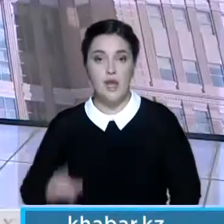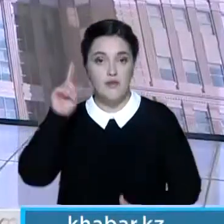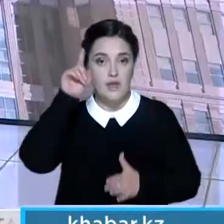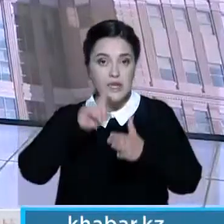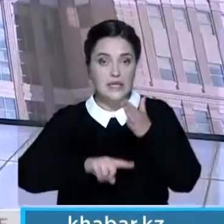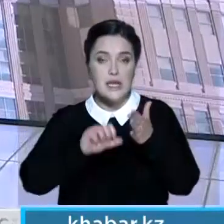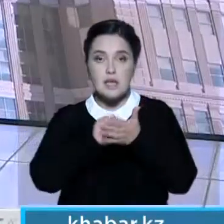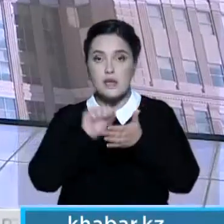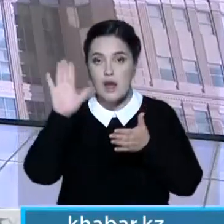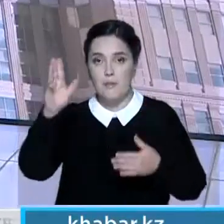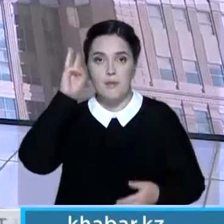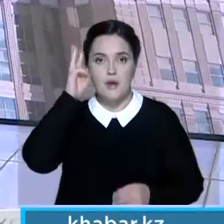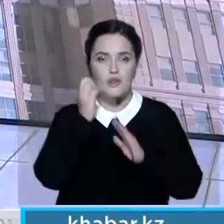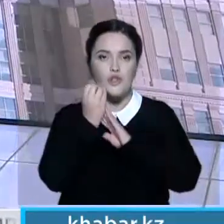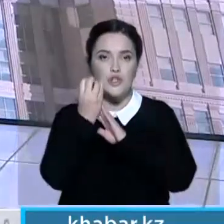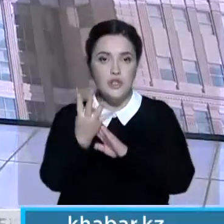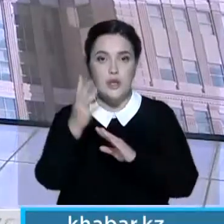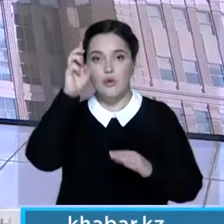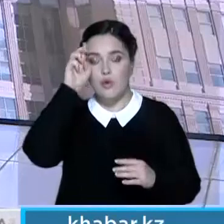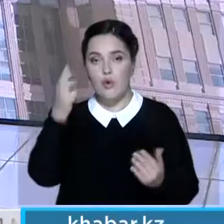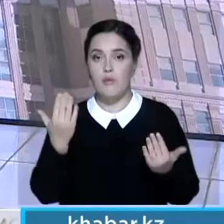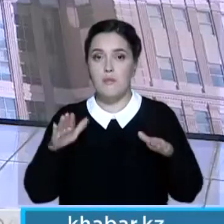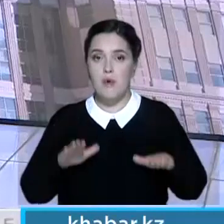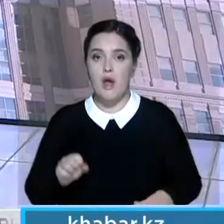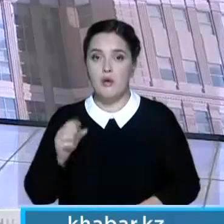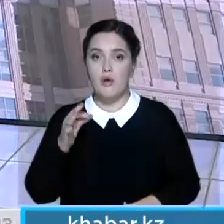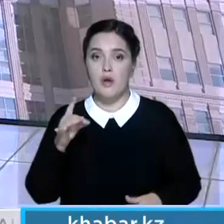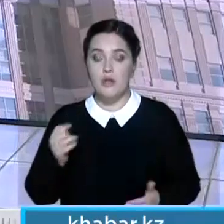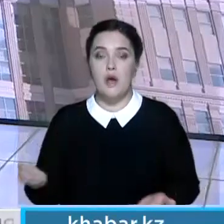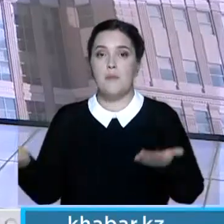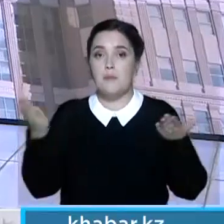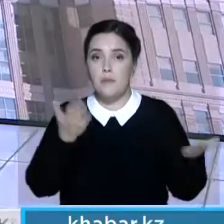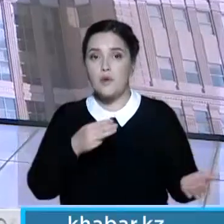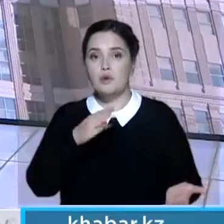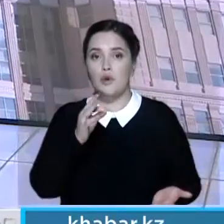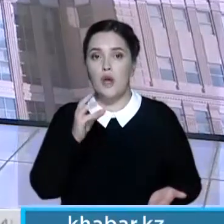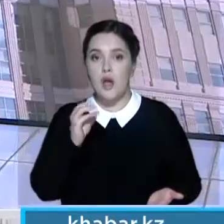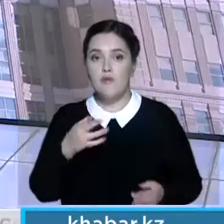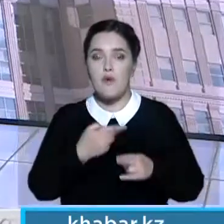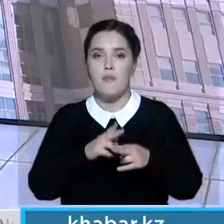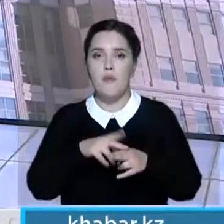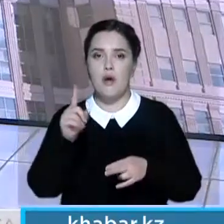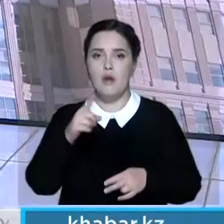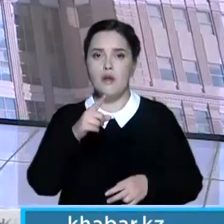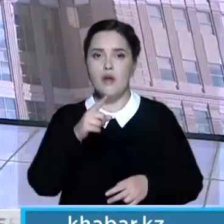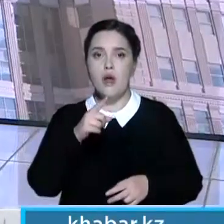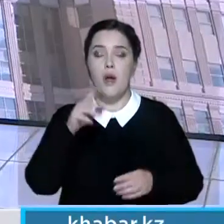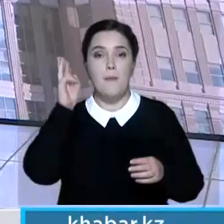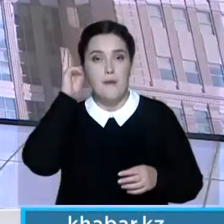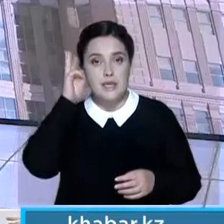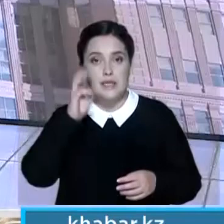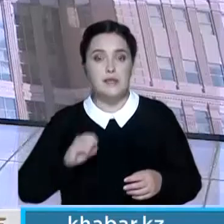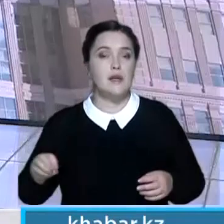Верительные грамоты послов 14 государств сегодня в Акурде принял Касым Жомарт Токаев. Среди них чрезвычайные и полномочные послы